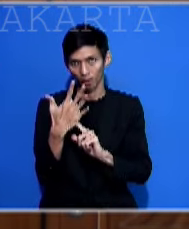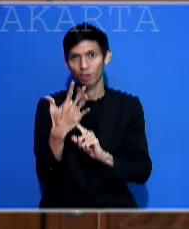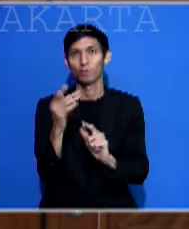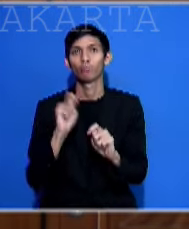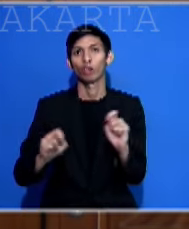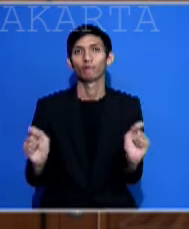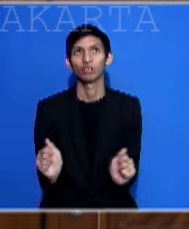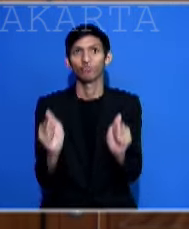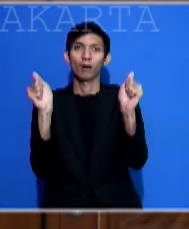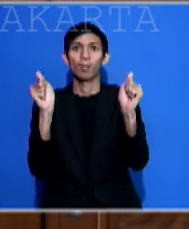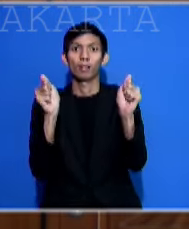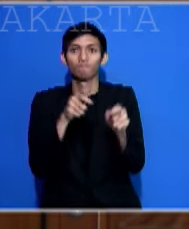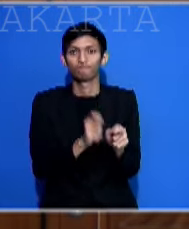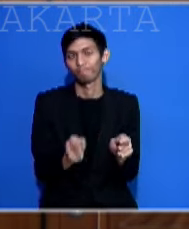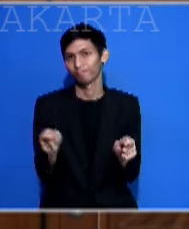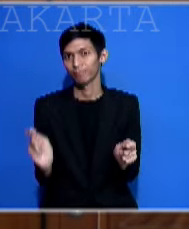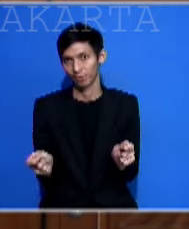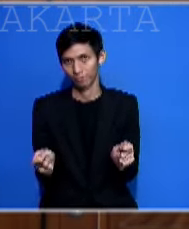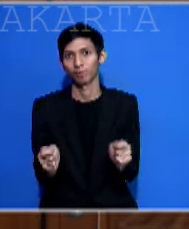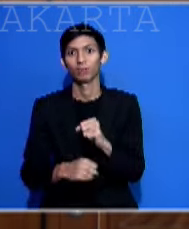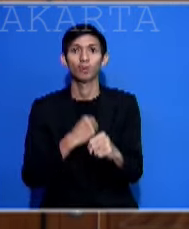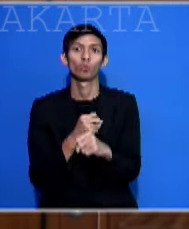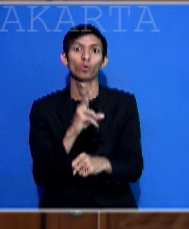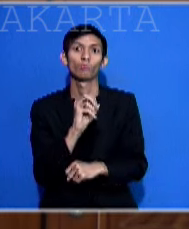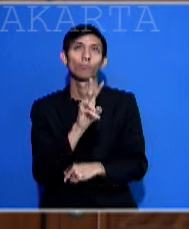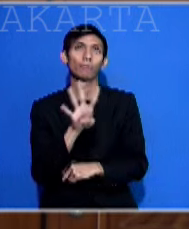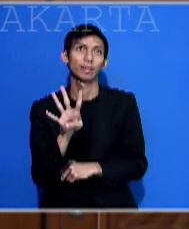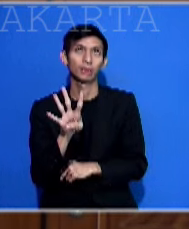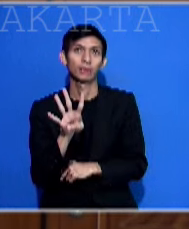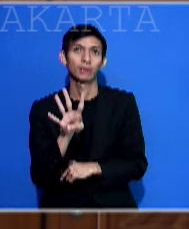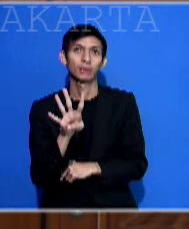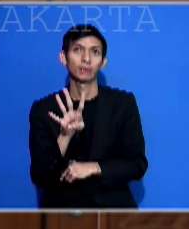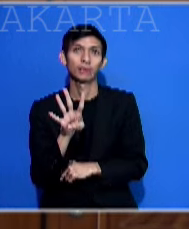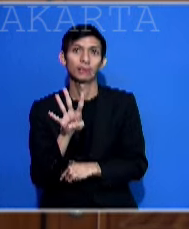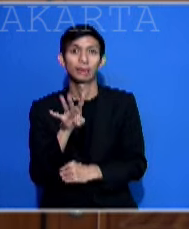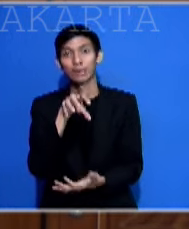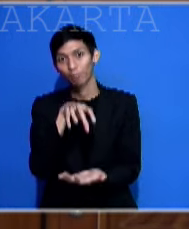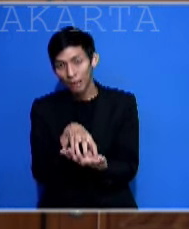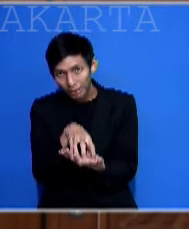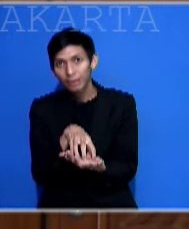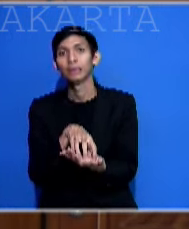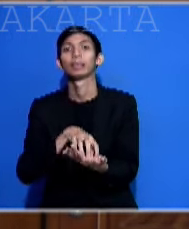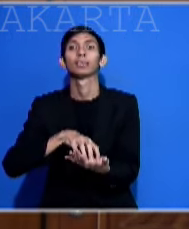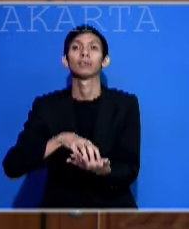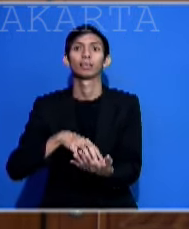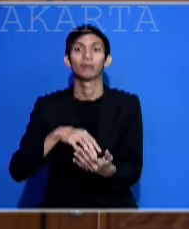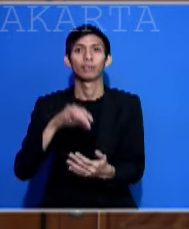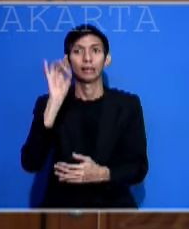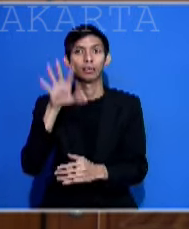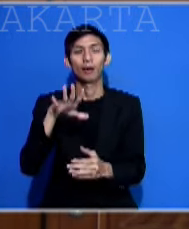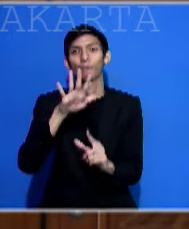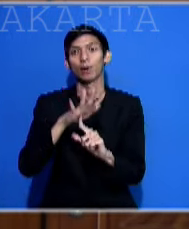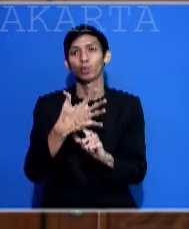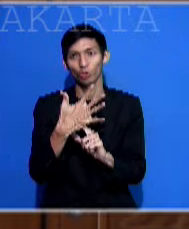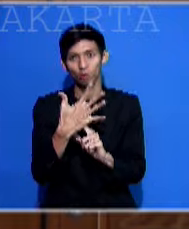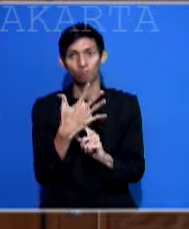2021 ingkang dipun gelar ing Pendopo Pemda Bantul Manding. Para peserta mujutaken kelempaan karawitan wakil saking Kapanewon